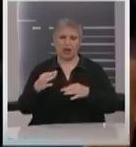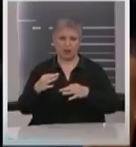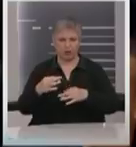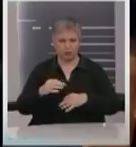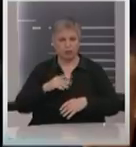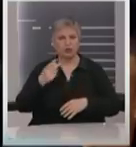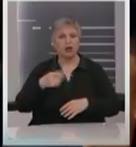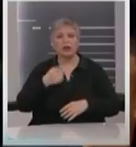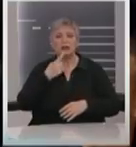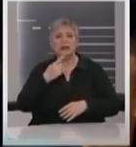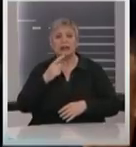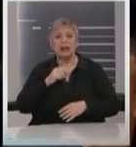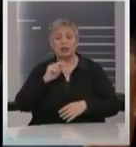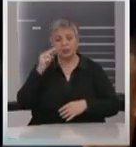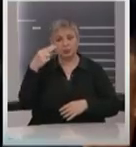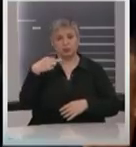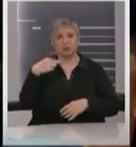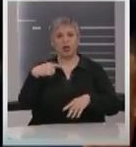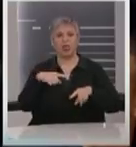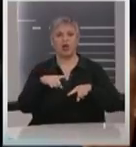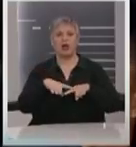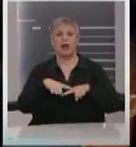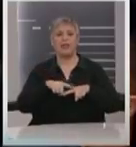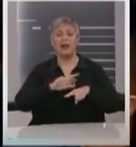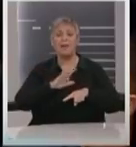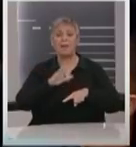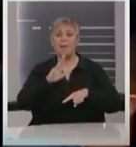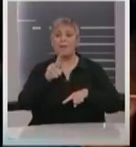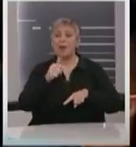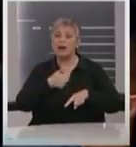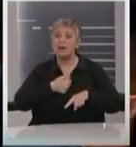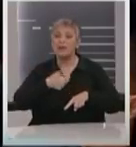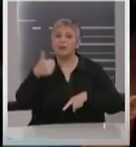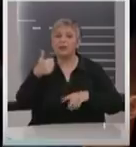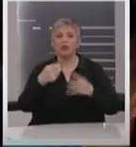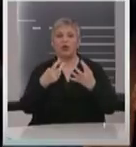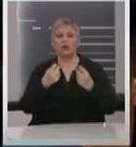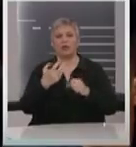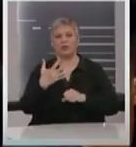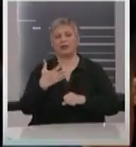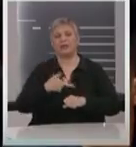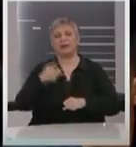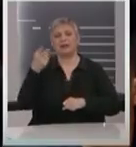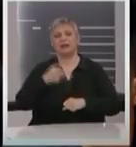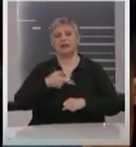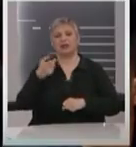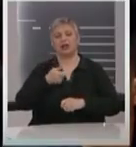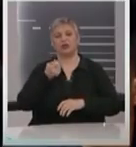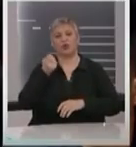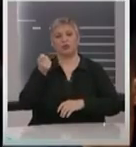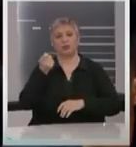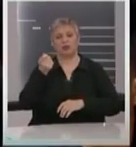επιτροπία μέχρι να ξεπληρώσετε το 75% του χρέους.